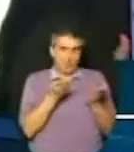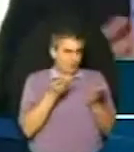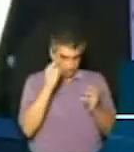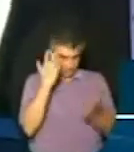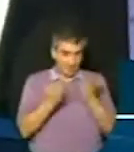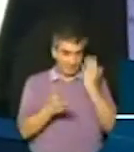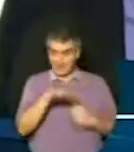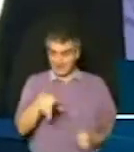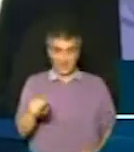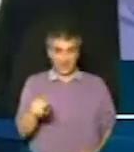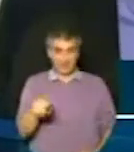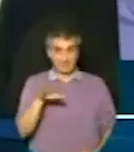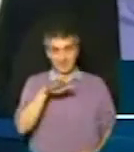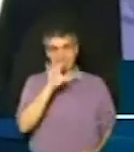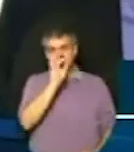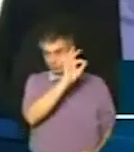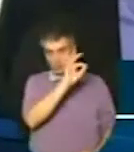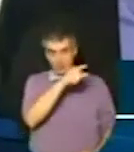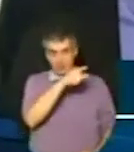הליכוד.